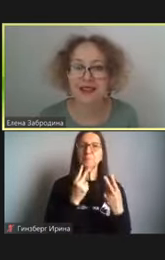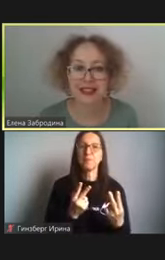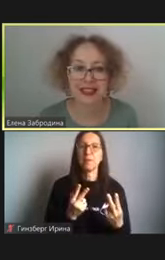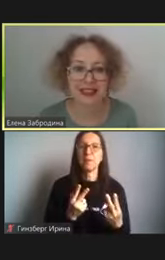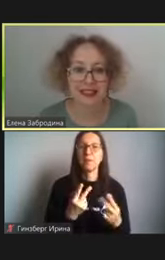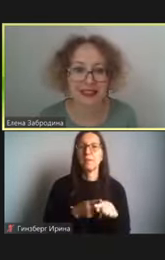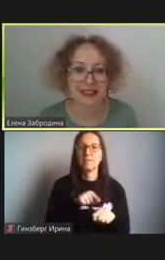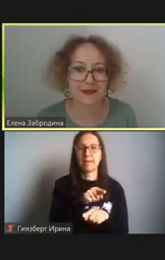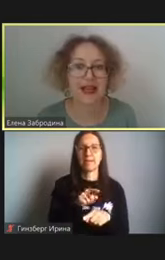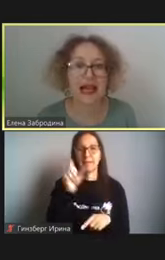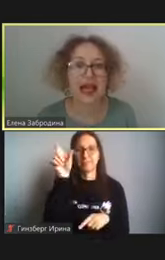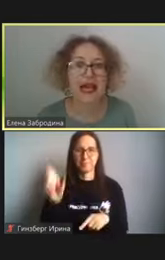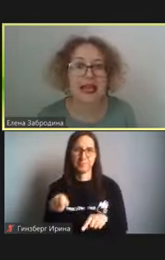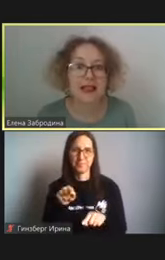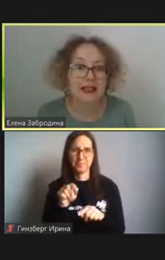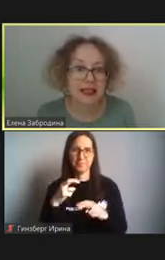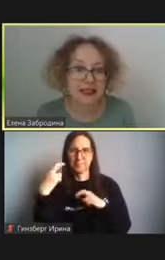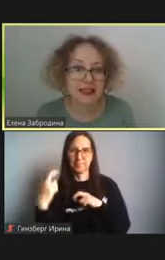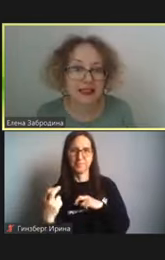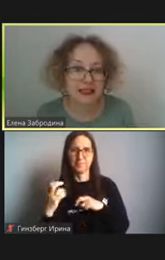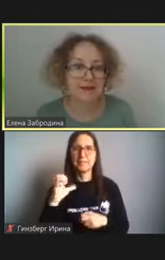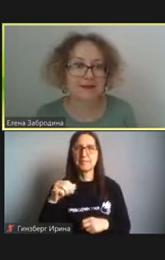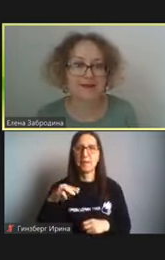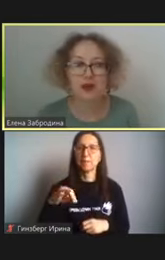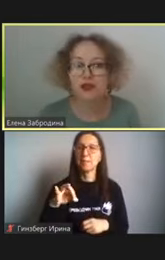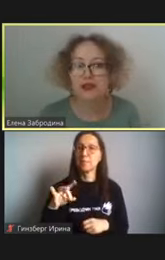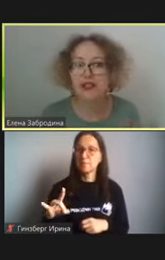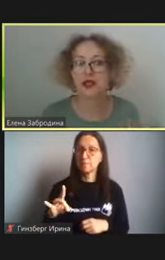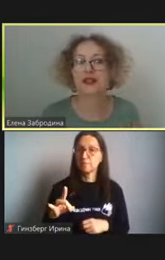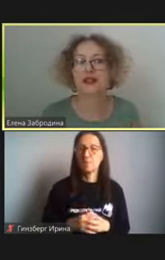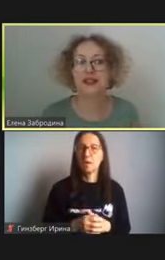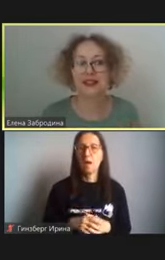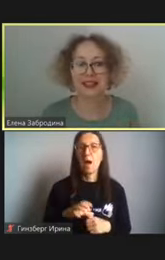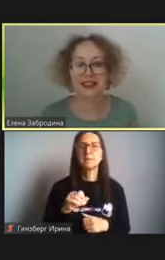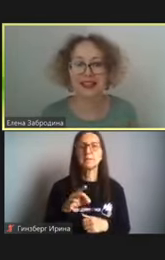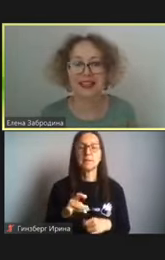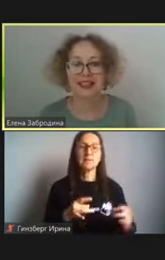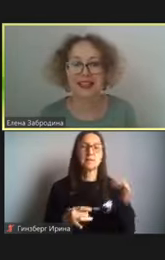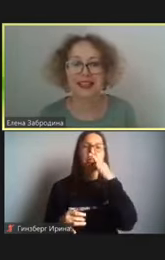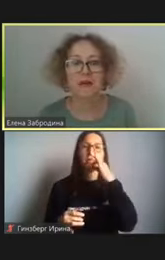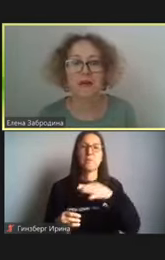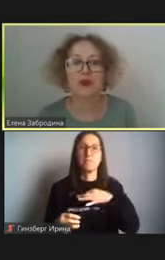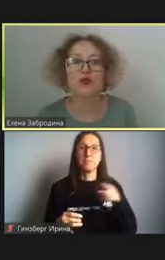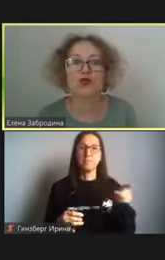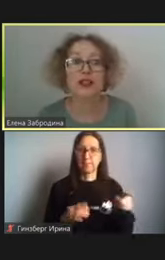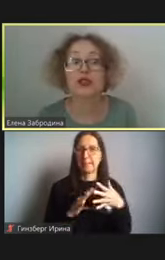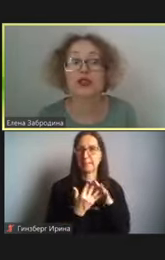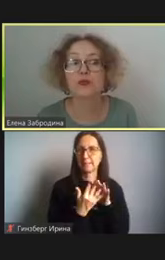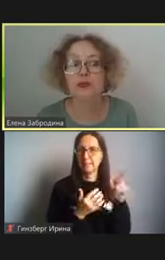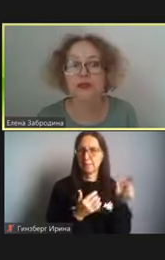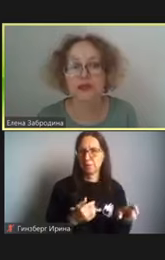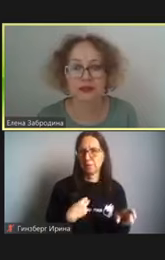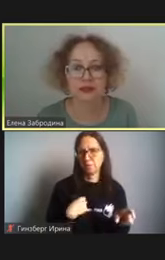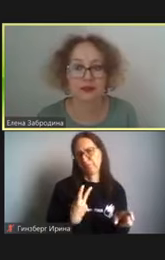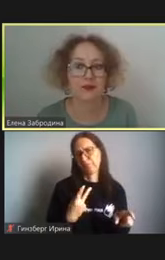показывает этого сатира. И этот сатир, услышав ответ крестьянина,